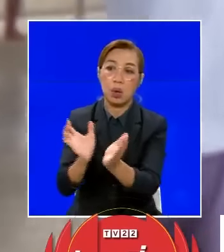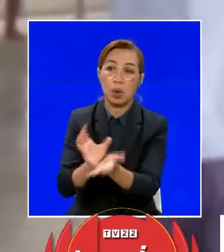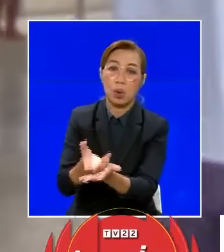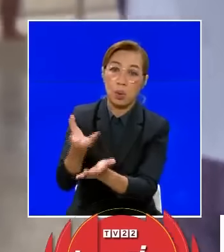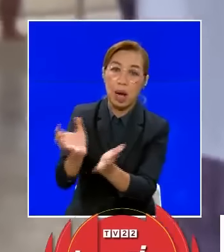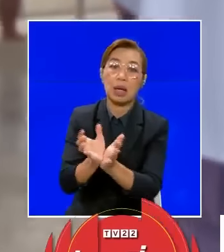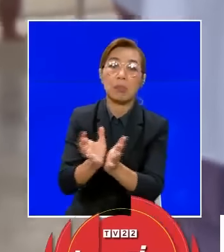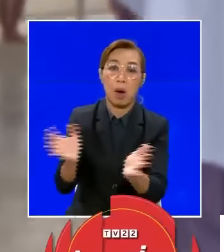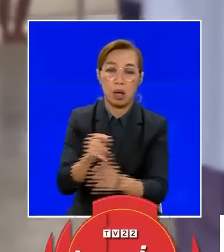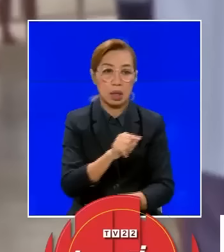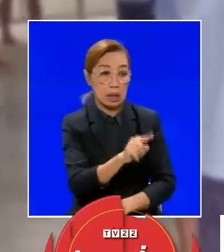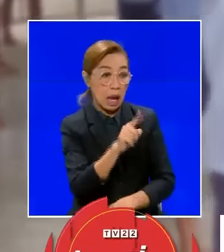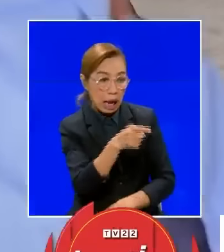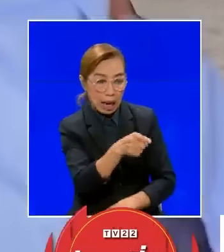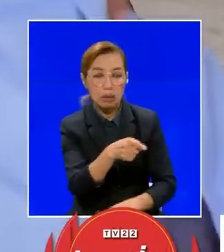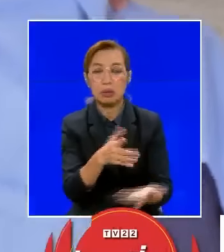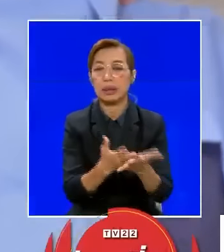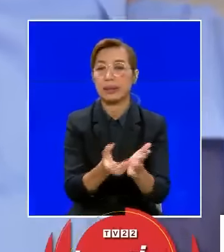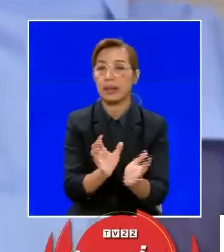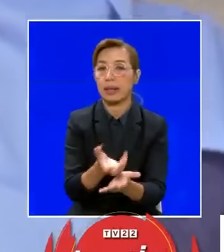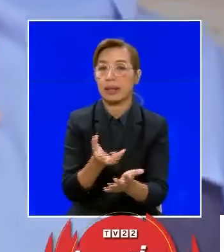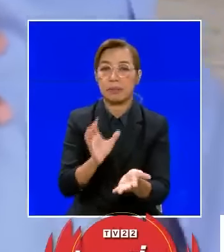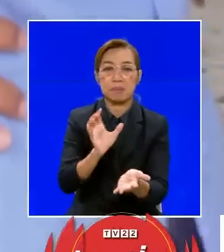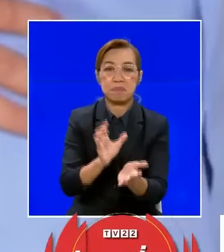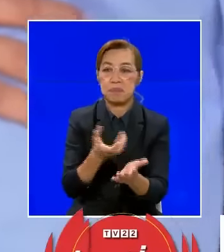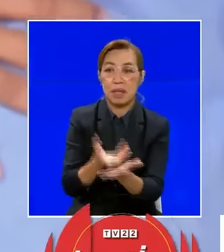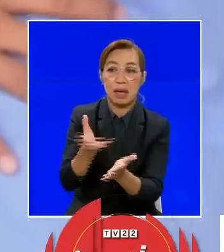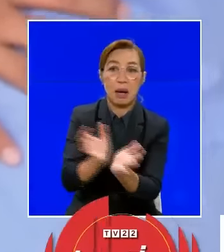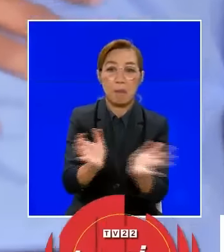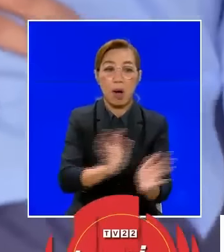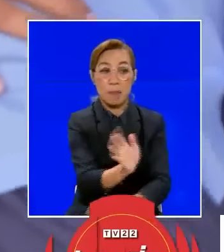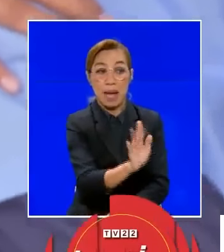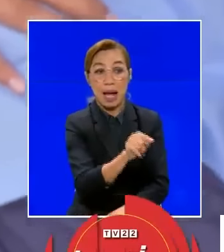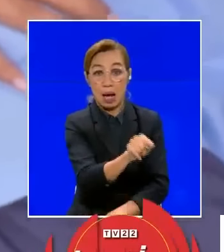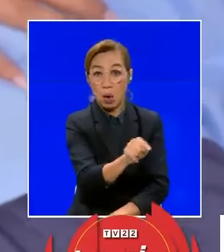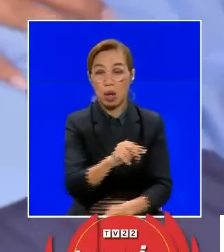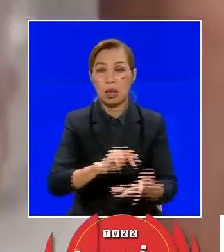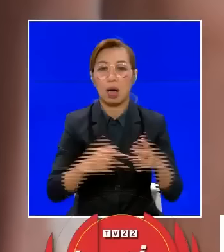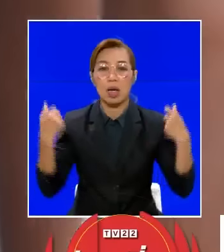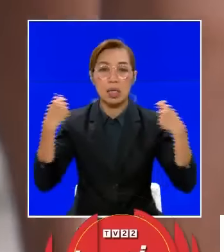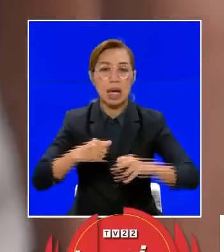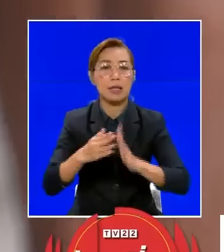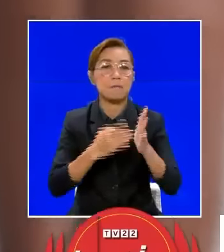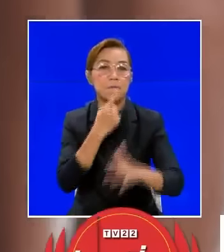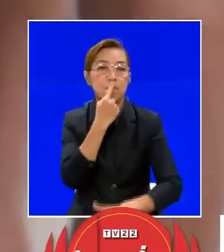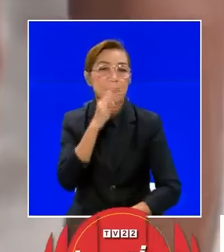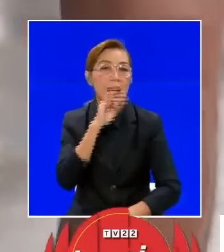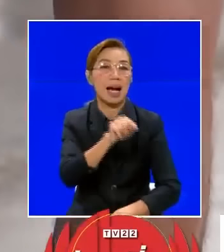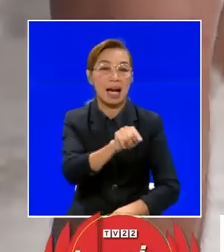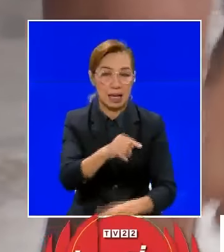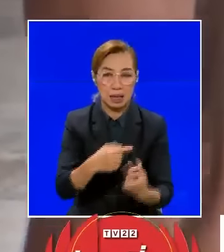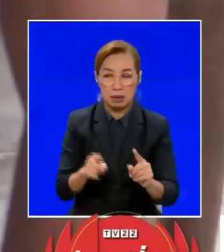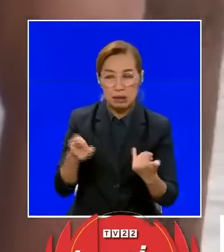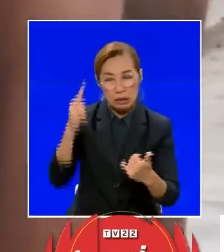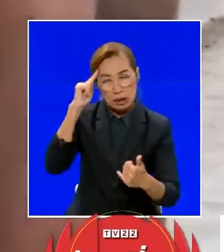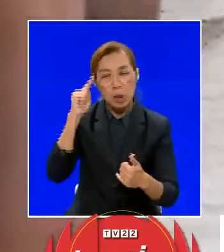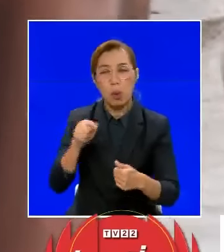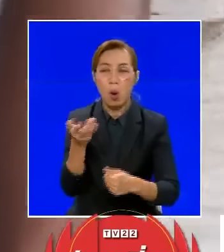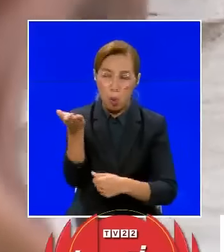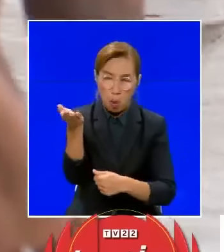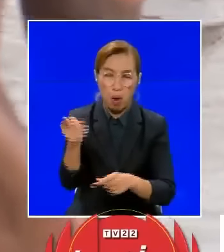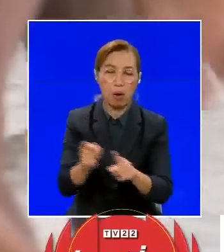ยากจะให้เขามีโอกาสเตรียมคดีด้วยเพราะการสู้คดีเนี่ยถ้าอยู่ข้างนอกมันได้เปรียบฮะในการจะไปหาทนายไปหาหลักฐานต